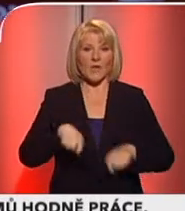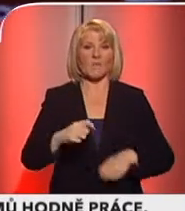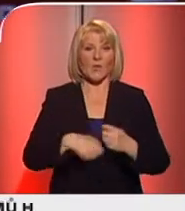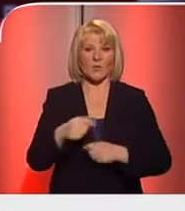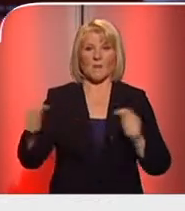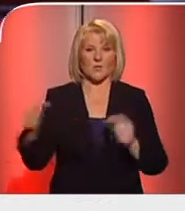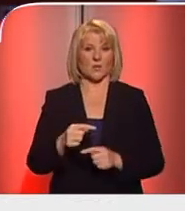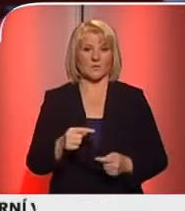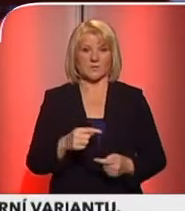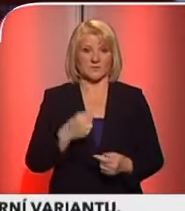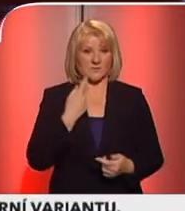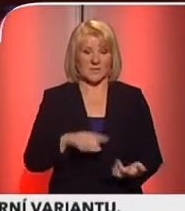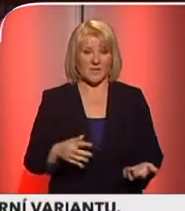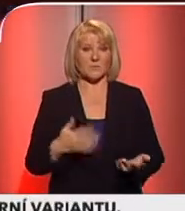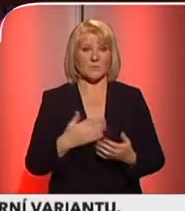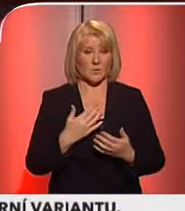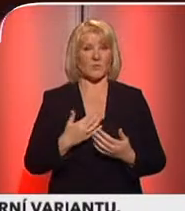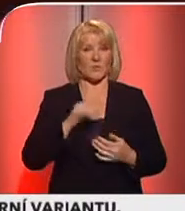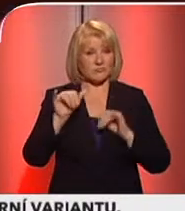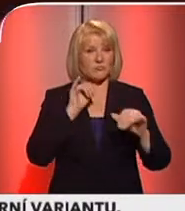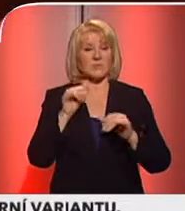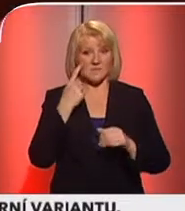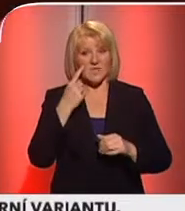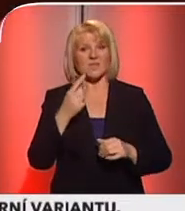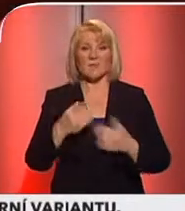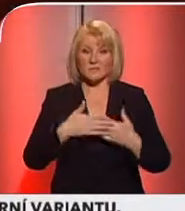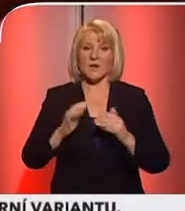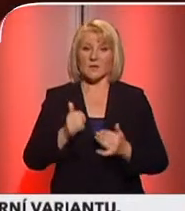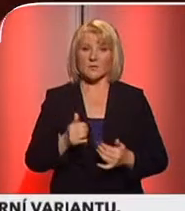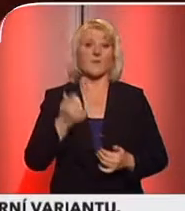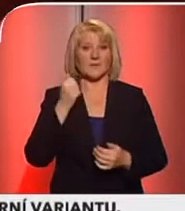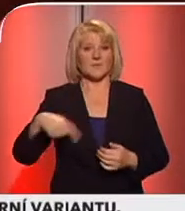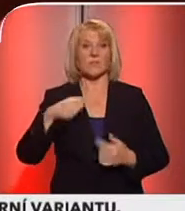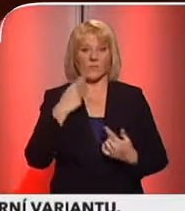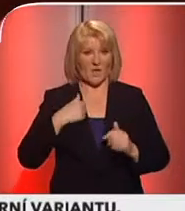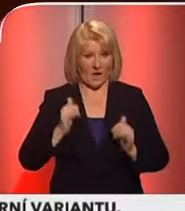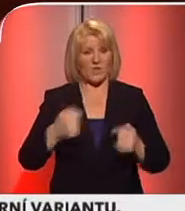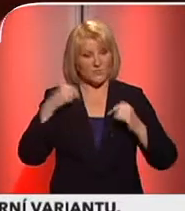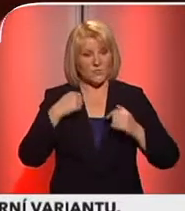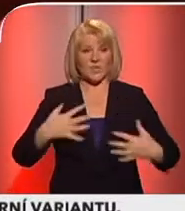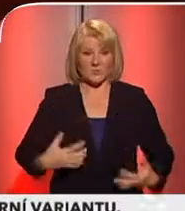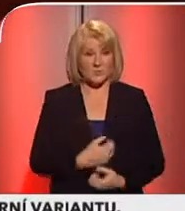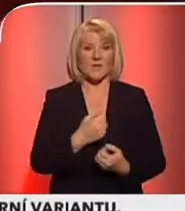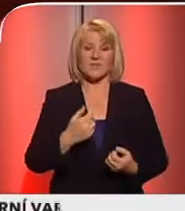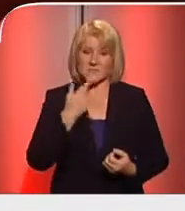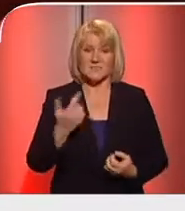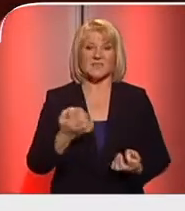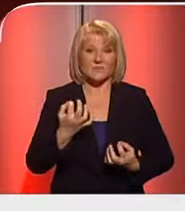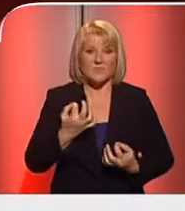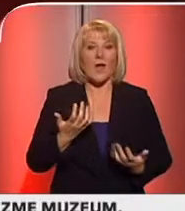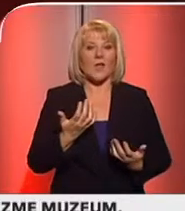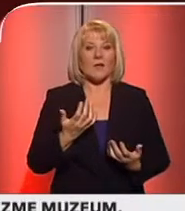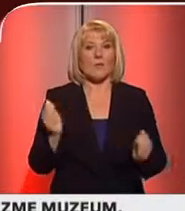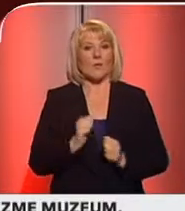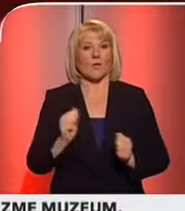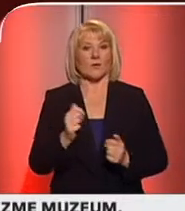často a vím, jaká mají na to mínění. Oni říkají, ano, jsme naštvaní, ano, nejradši bychom, ale z těch důvodů